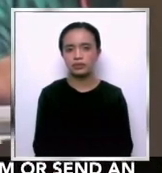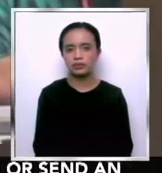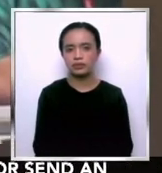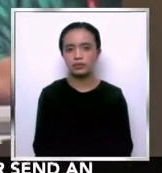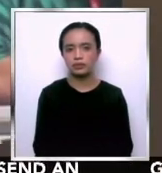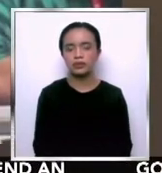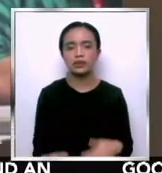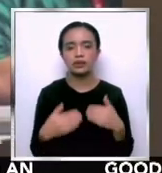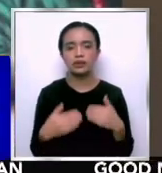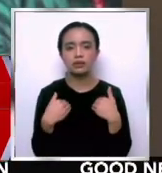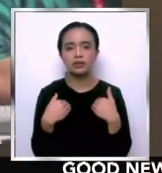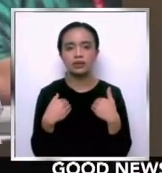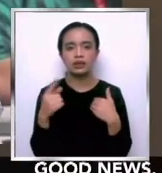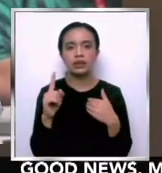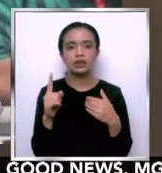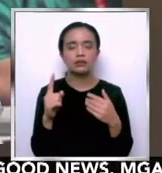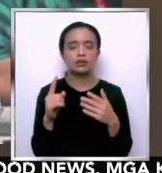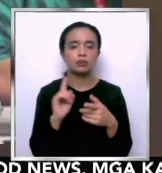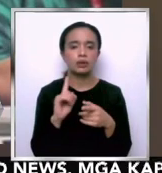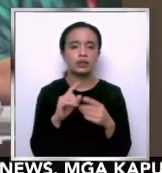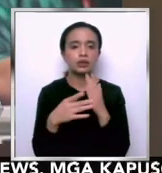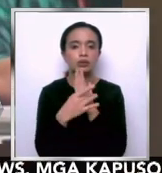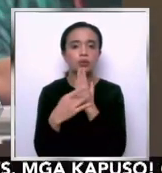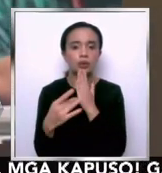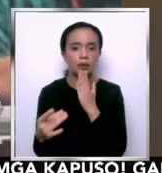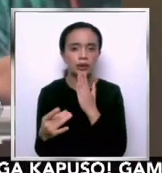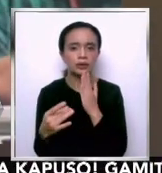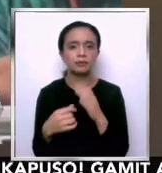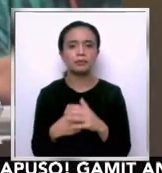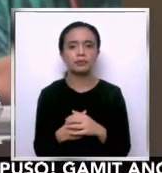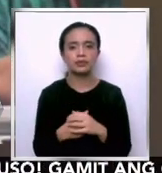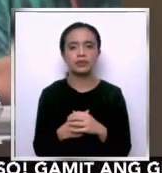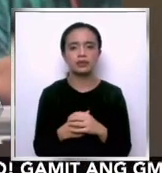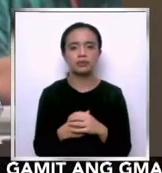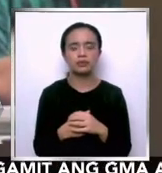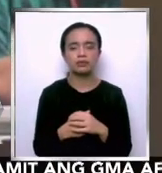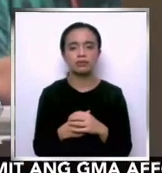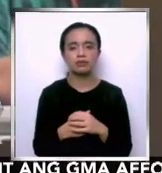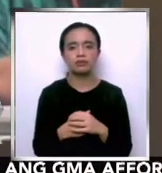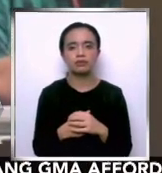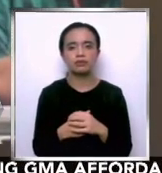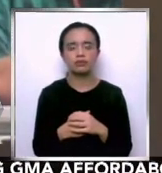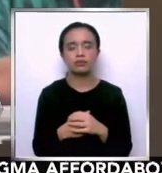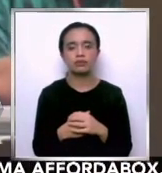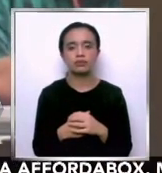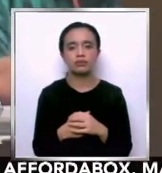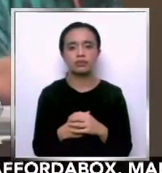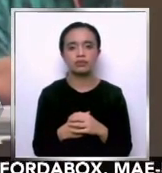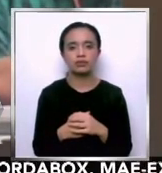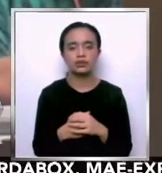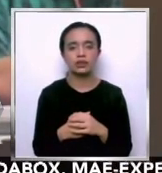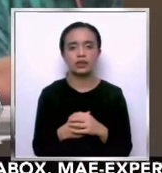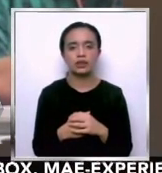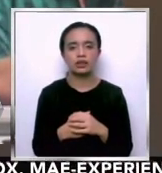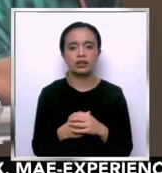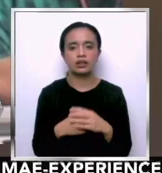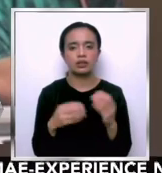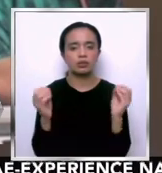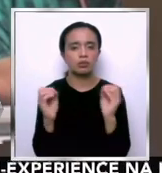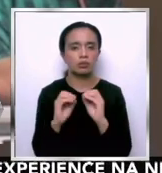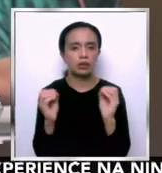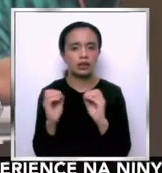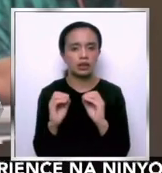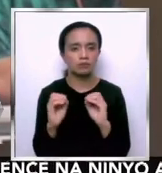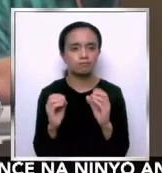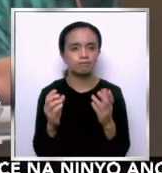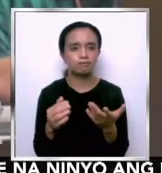will demonstrate some kind of flexibility so that without prejudicing